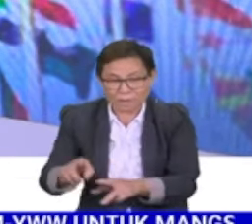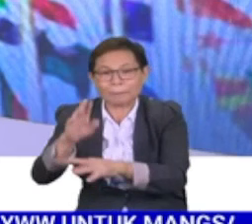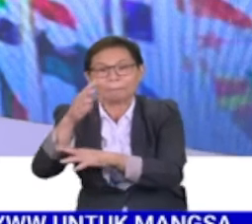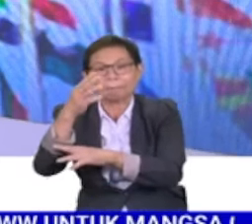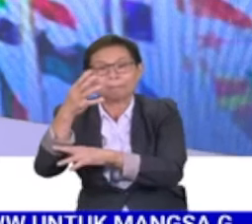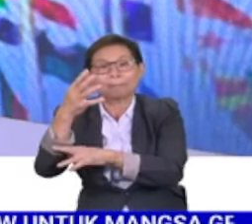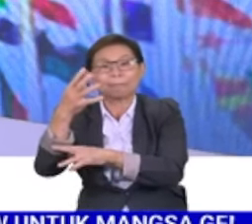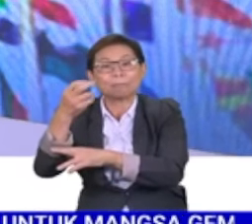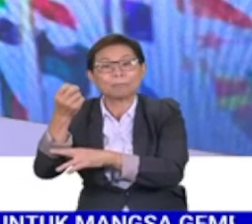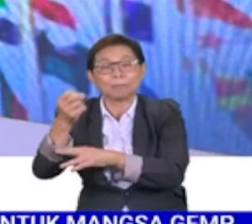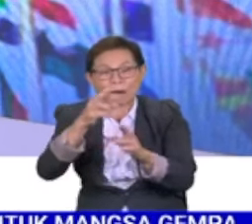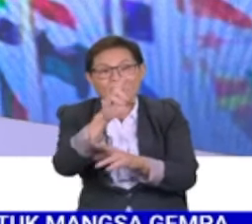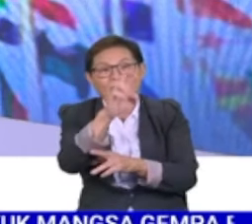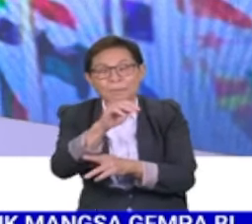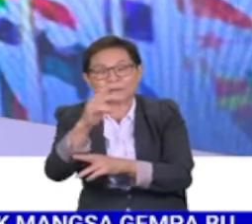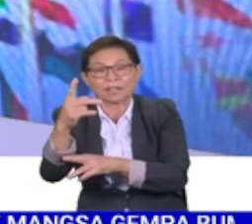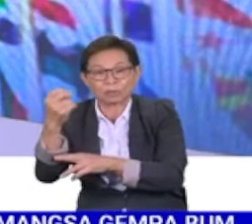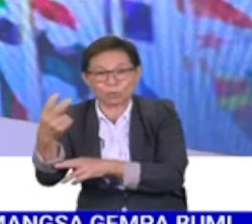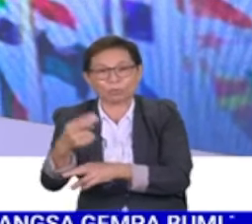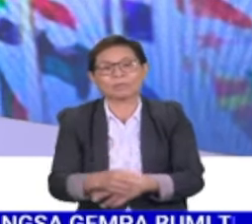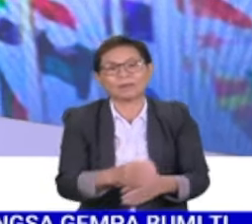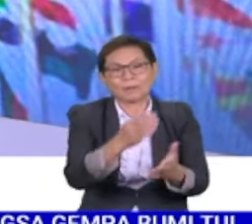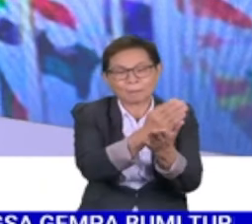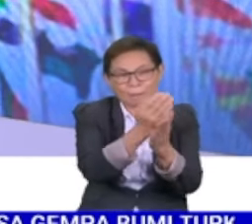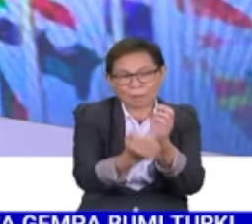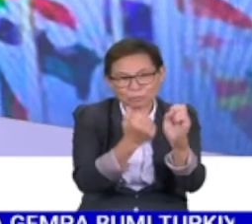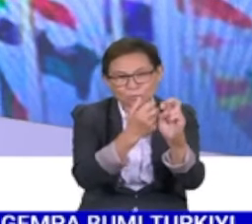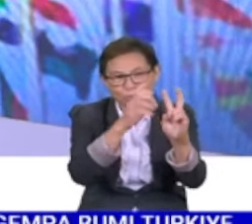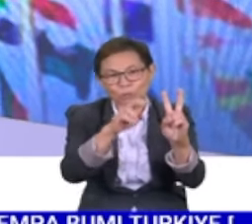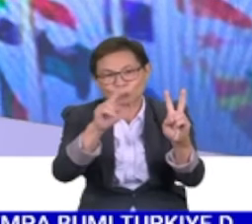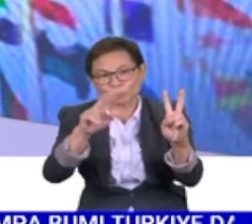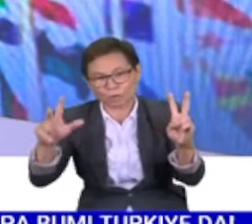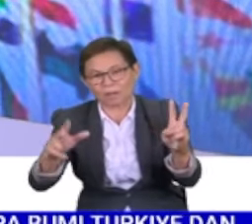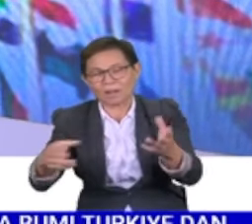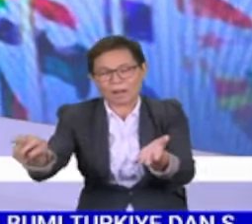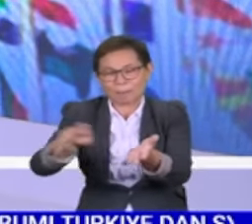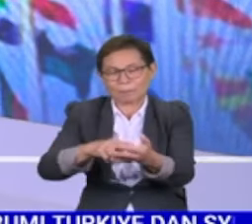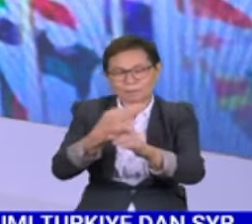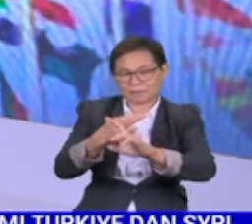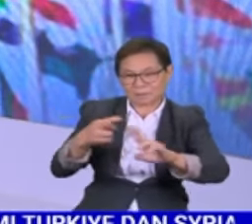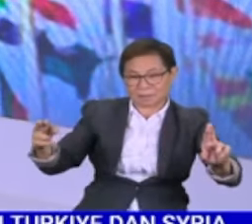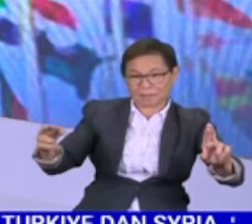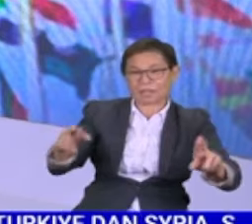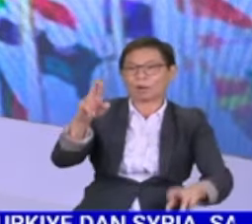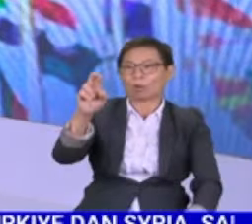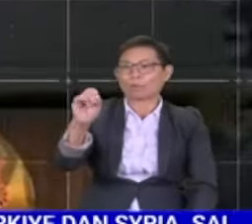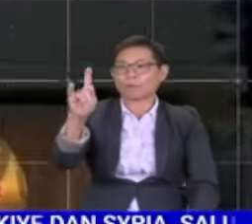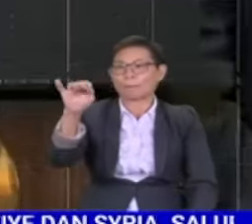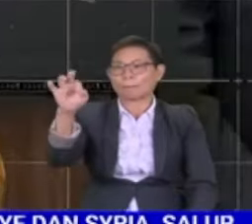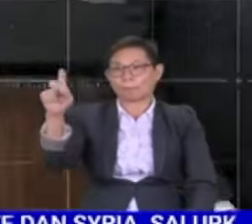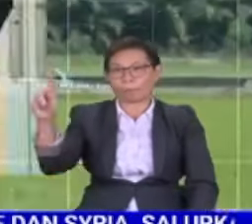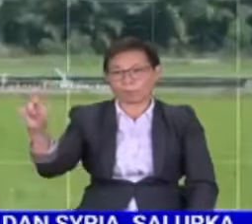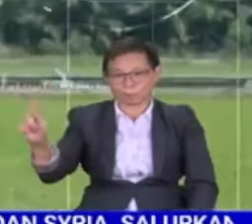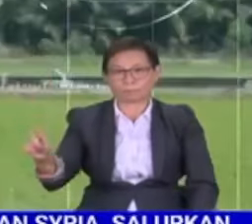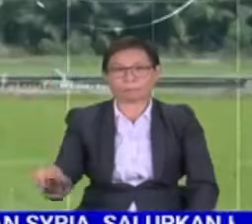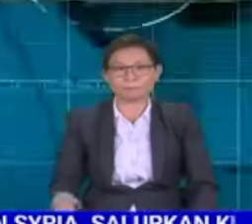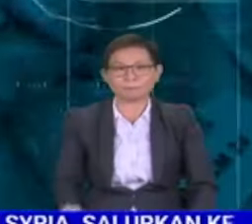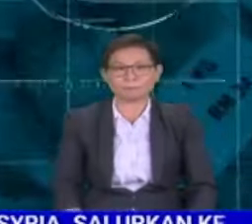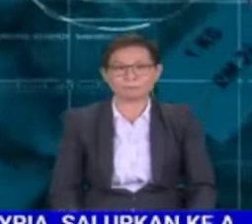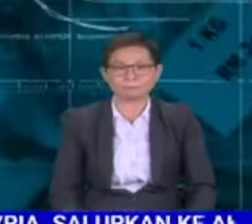pembentangan belanjawan 2023. Ikuti laporan disediakan Gilbert Robert. We'll be right back.